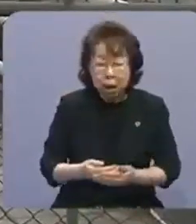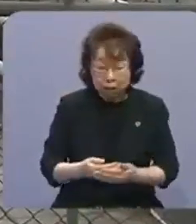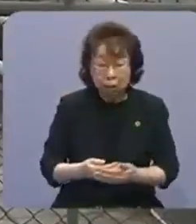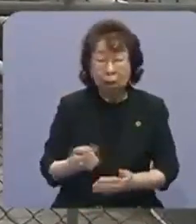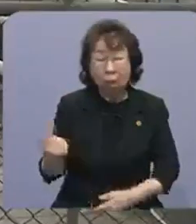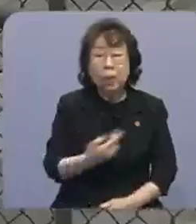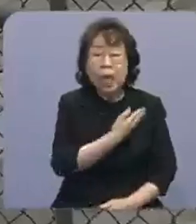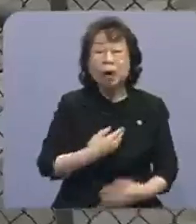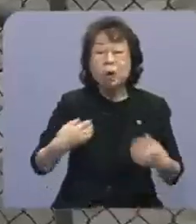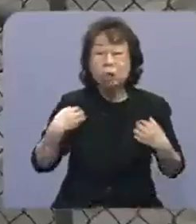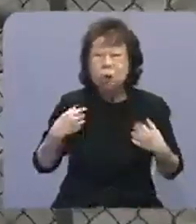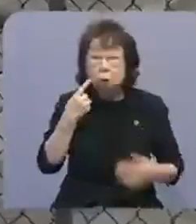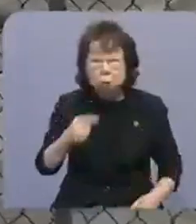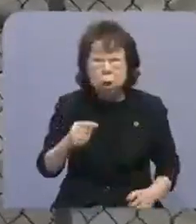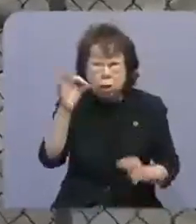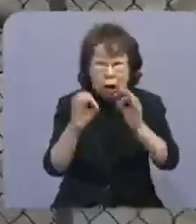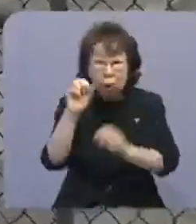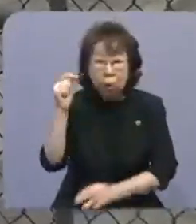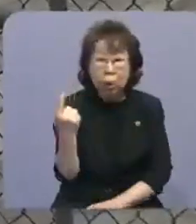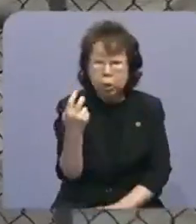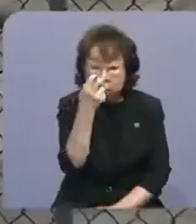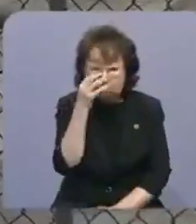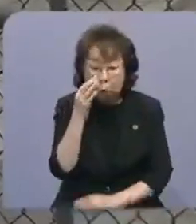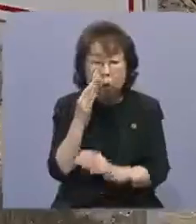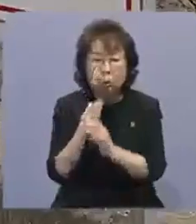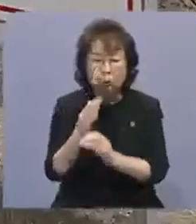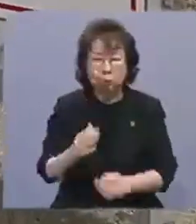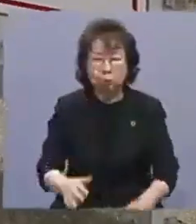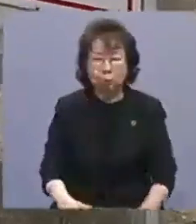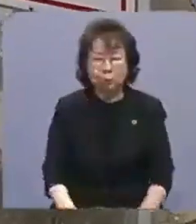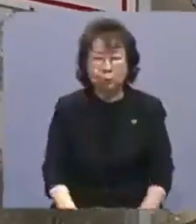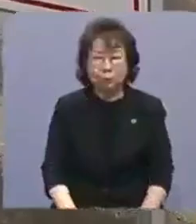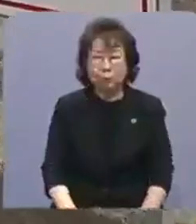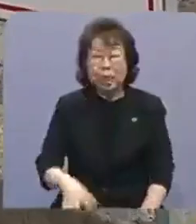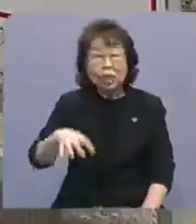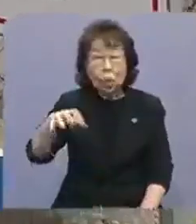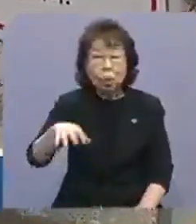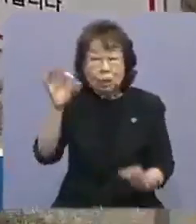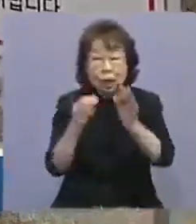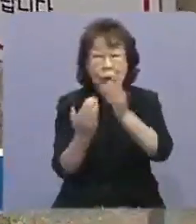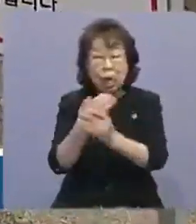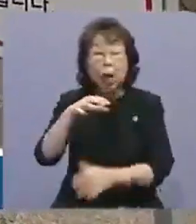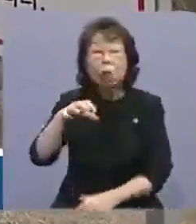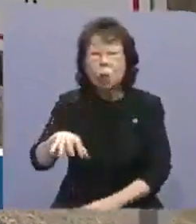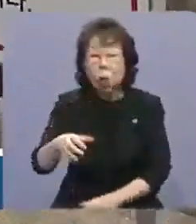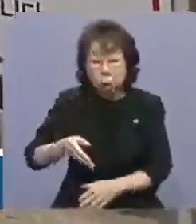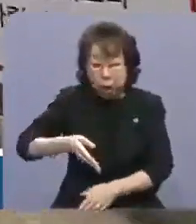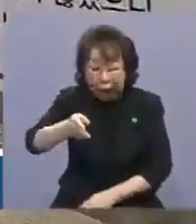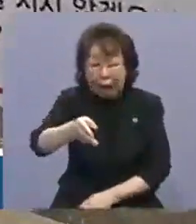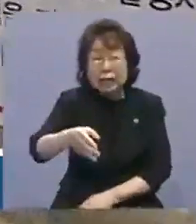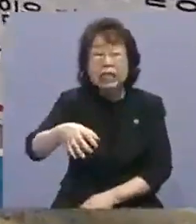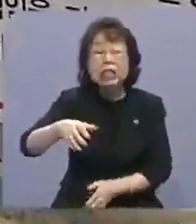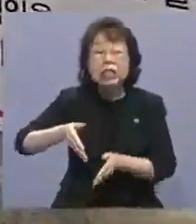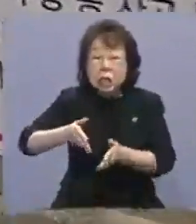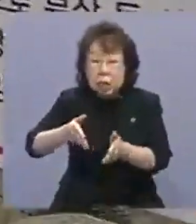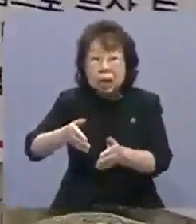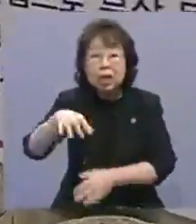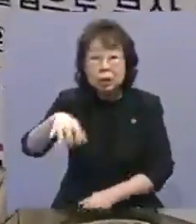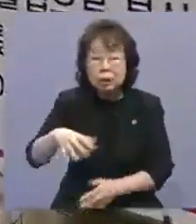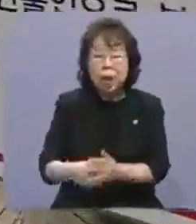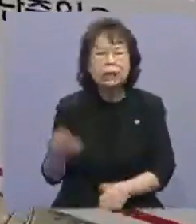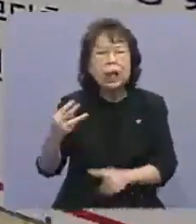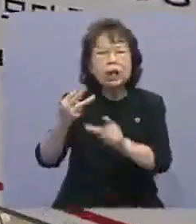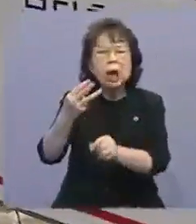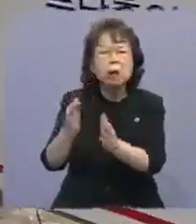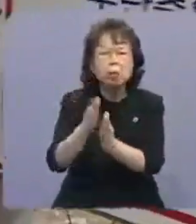점검한 해운대구는 사고 경위를 조사하고 있습니다. 이곳은 사고가 난 등대로 들어가는 방파제길 입구입니다. 지난